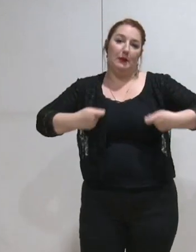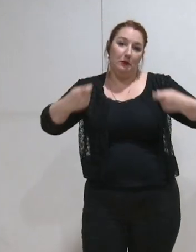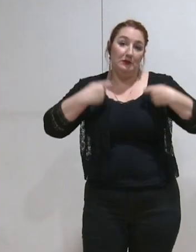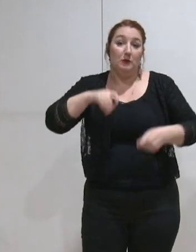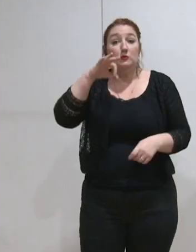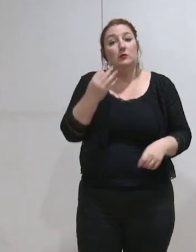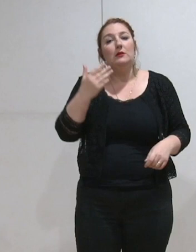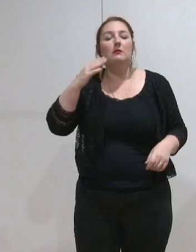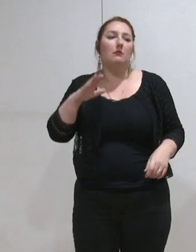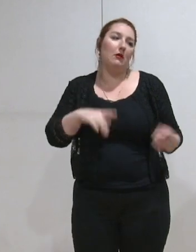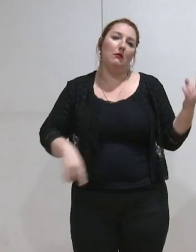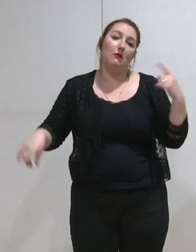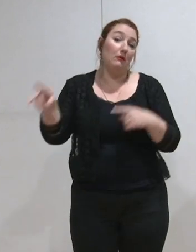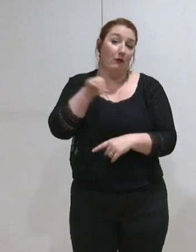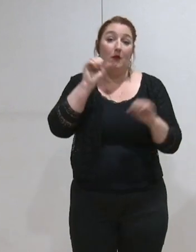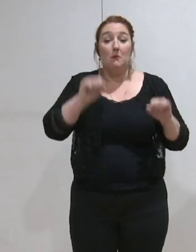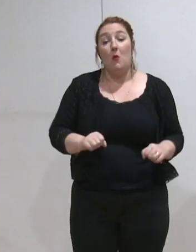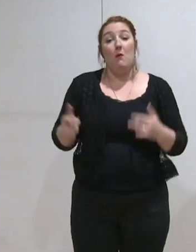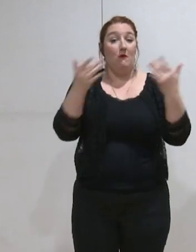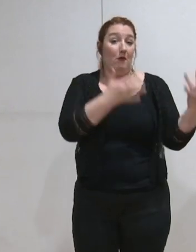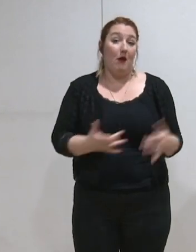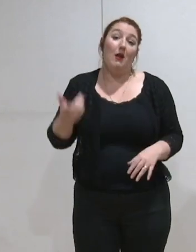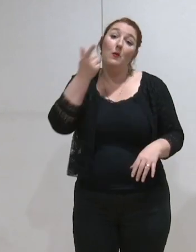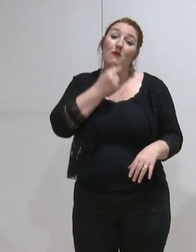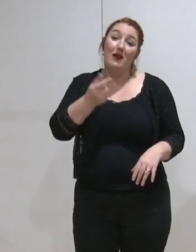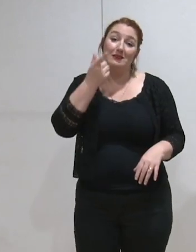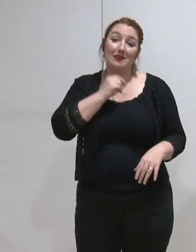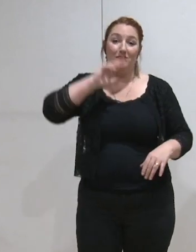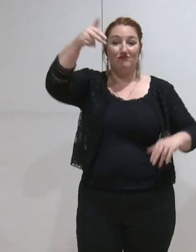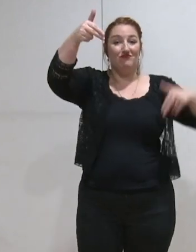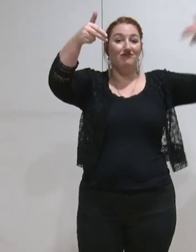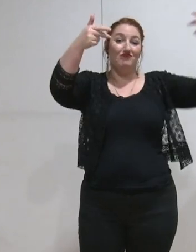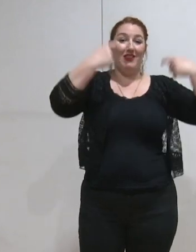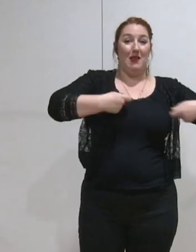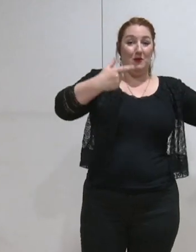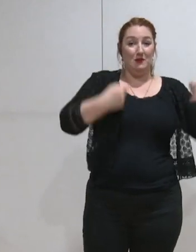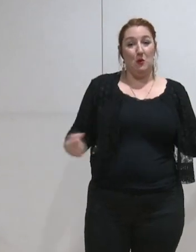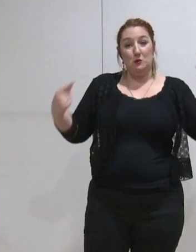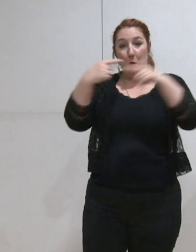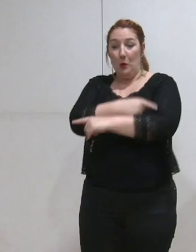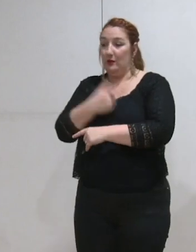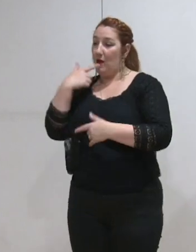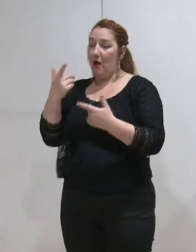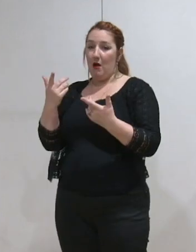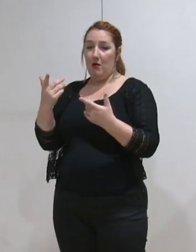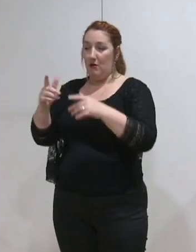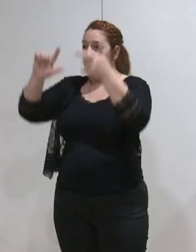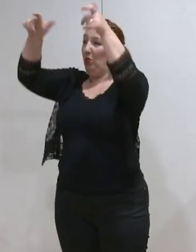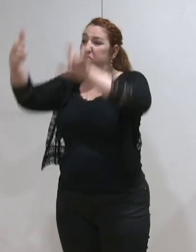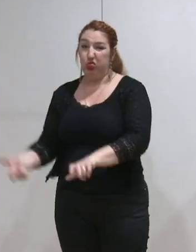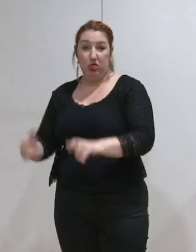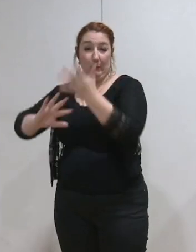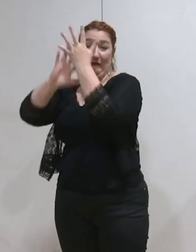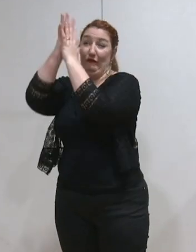chacun conviendra que ce coou serait bien moindre que les dégâts humains et financier que